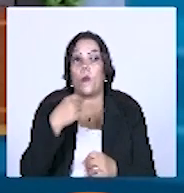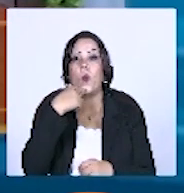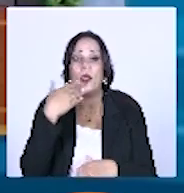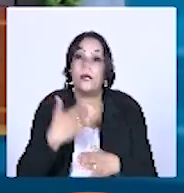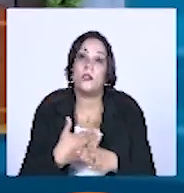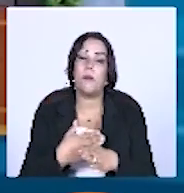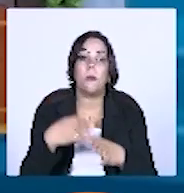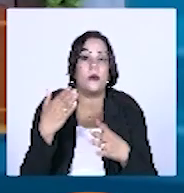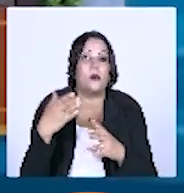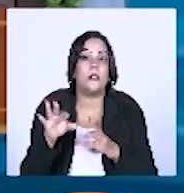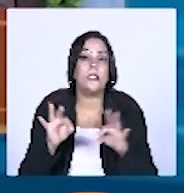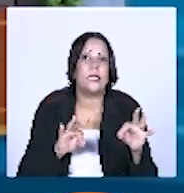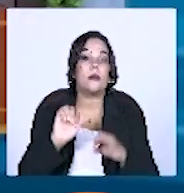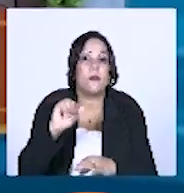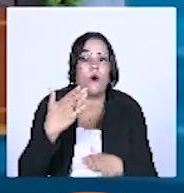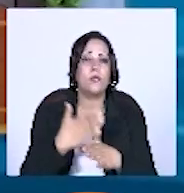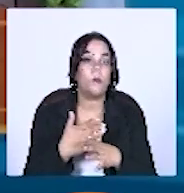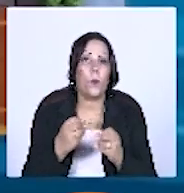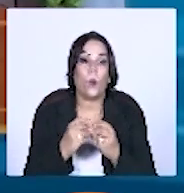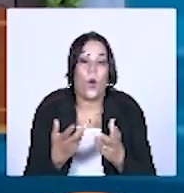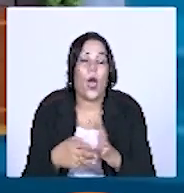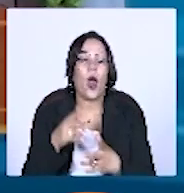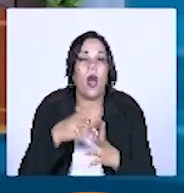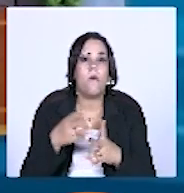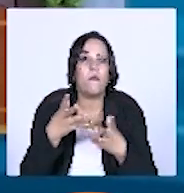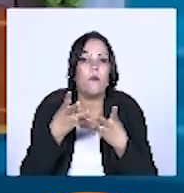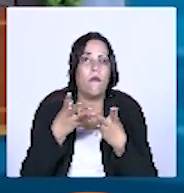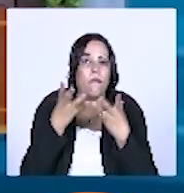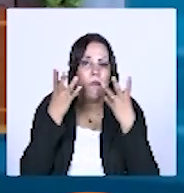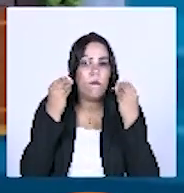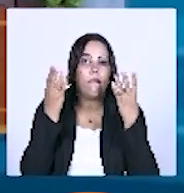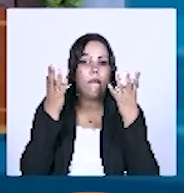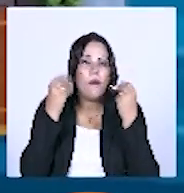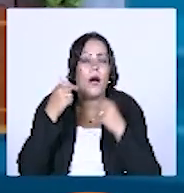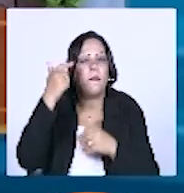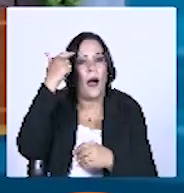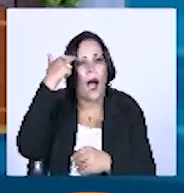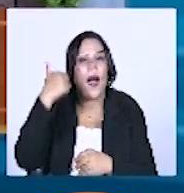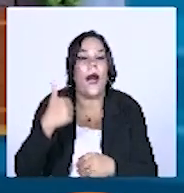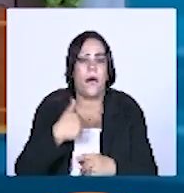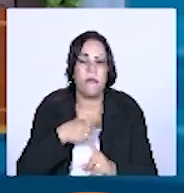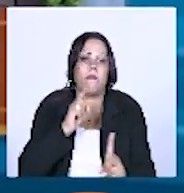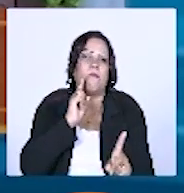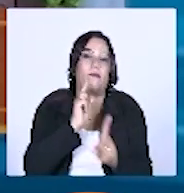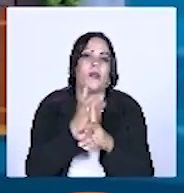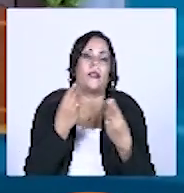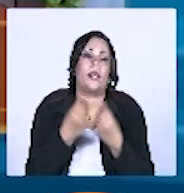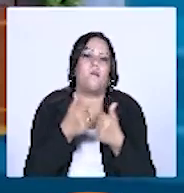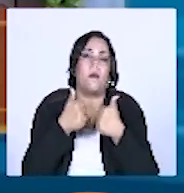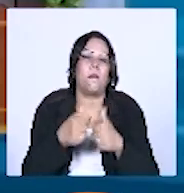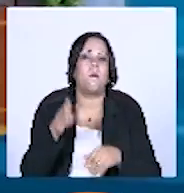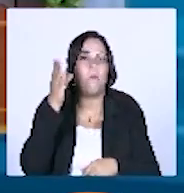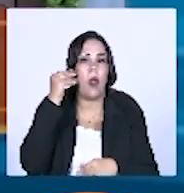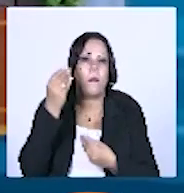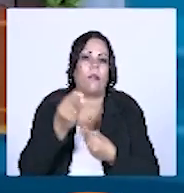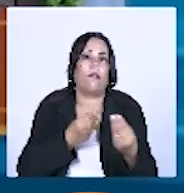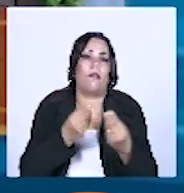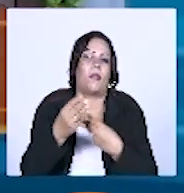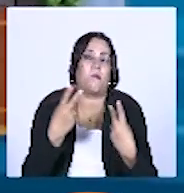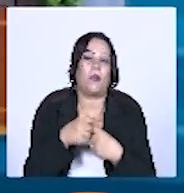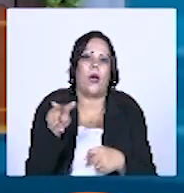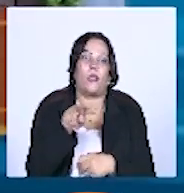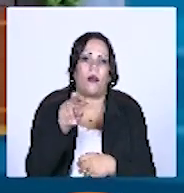السياسات المتبعه دي مساله اساسيه حتى يحدث تلاقي الفكر والمعلومات المتبادله ما بين